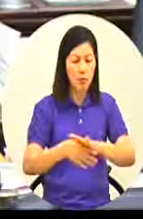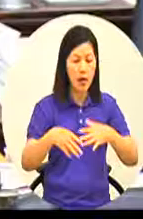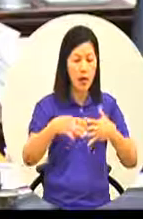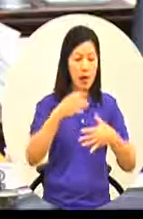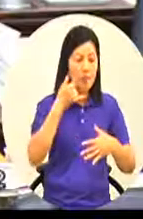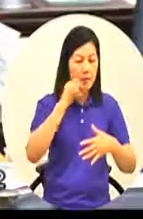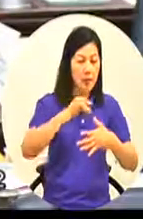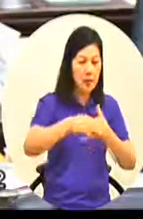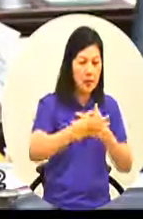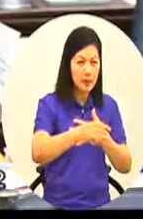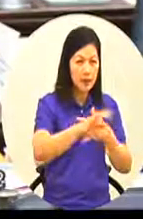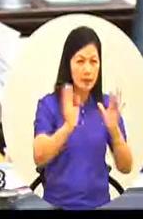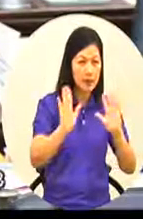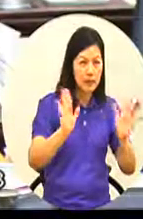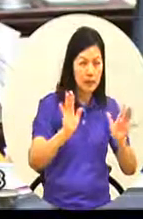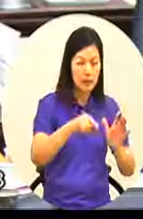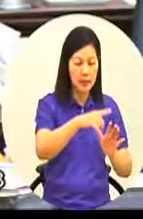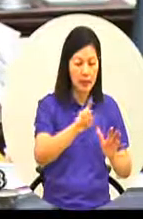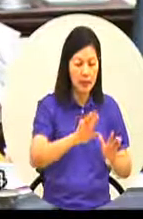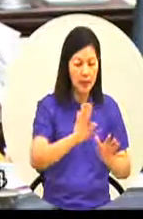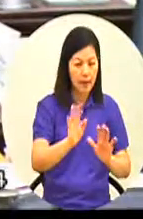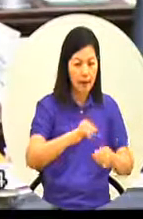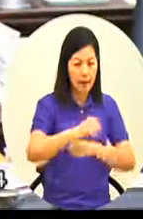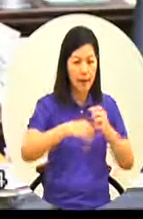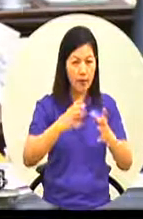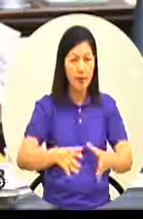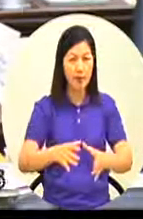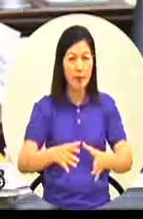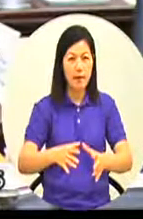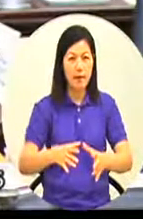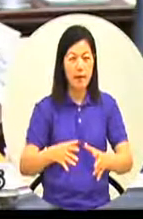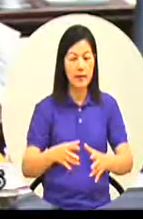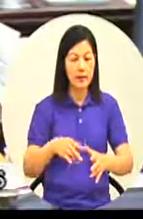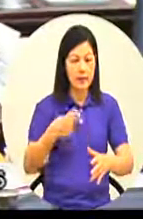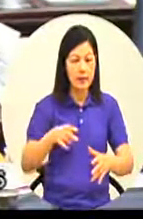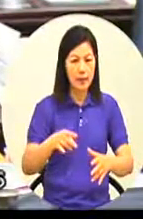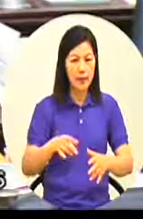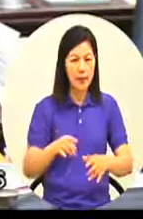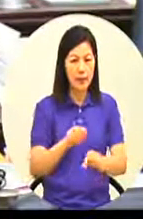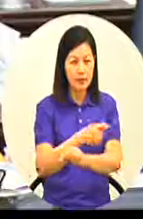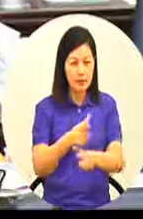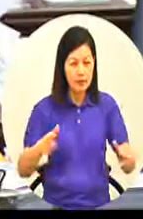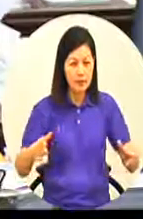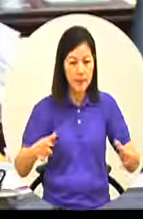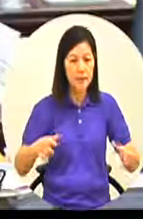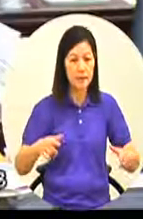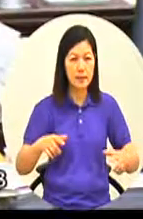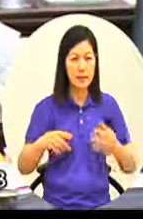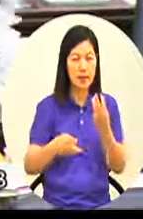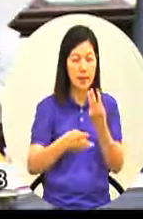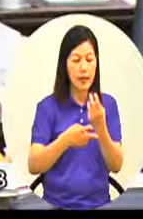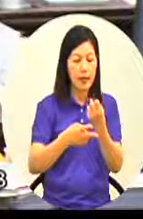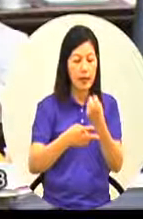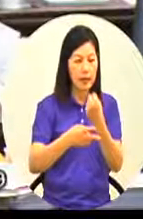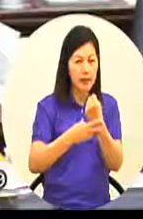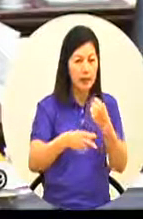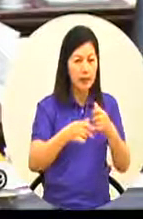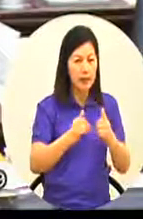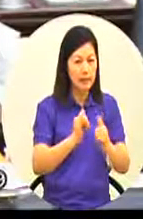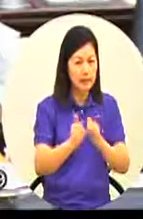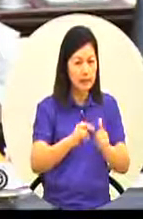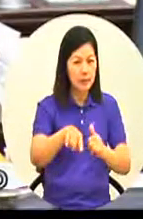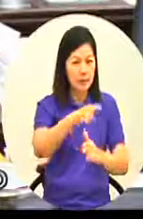国小游乐设施的修缮案，那活化里民空间的二楼这个部分，那这个看起来我